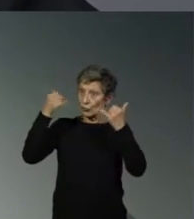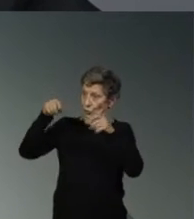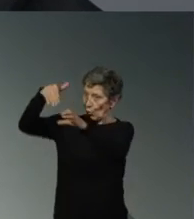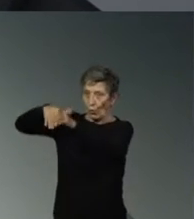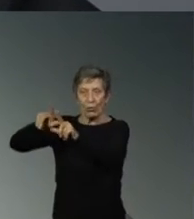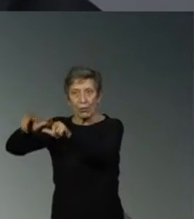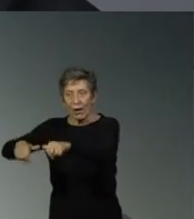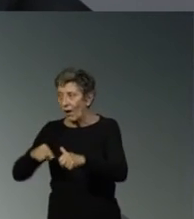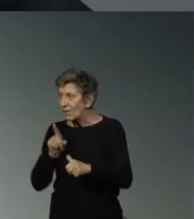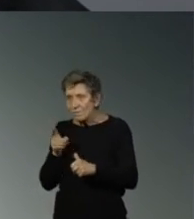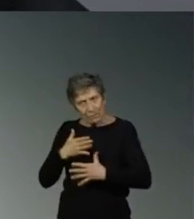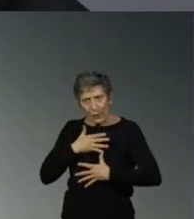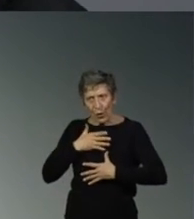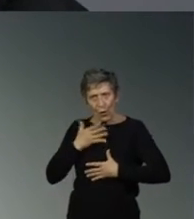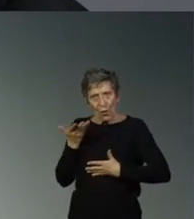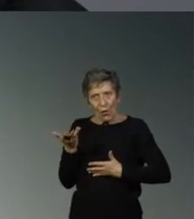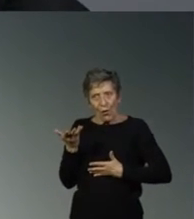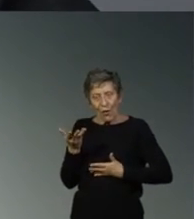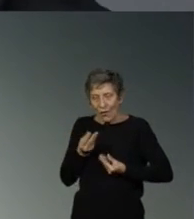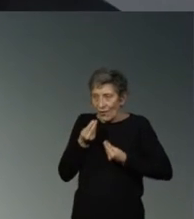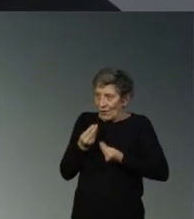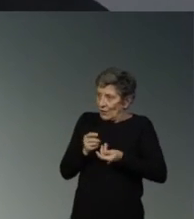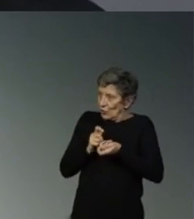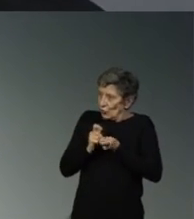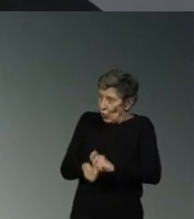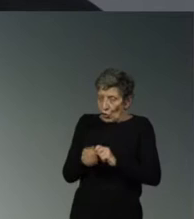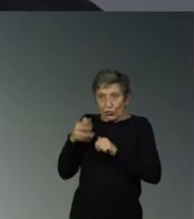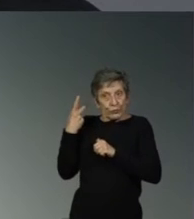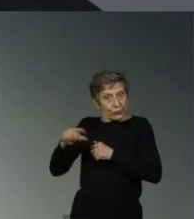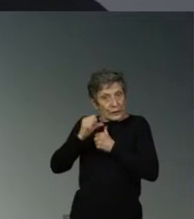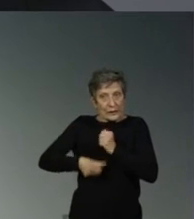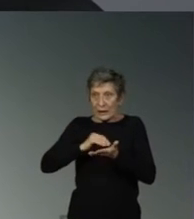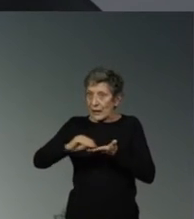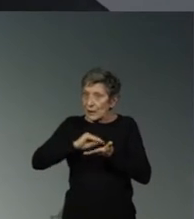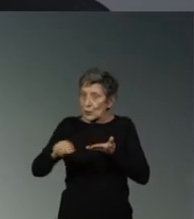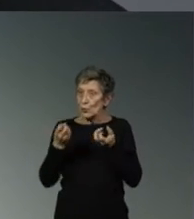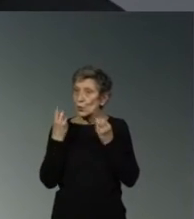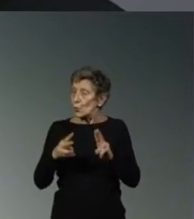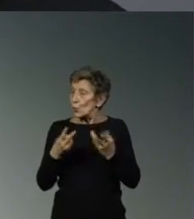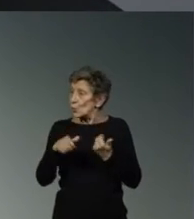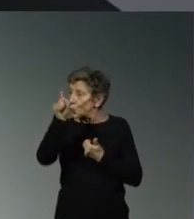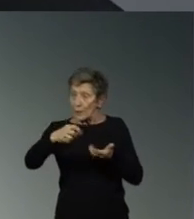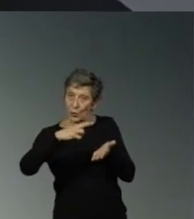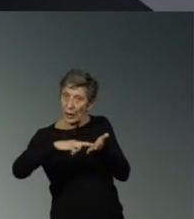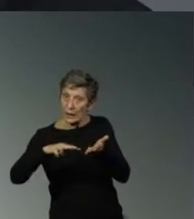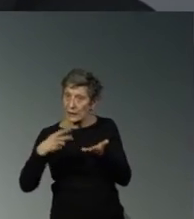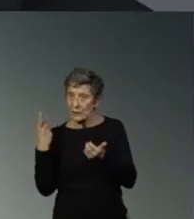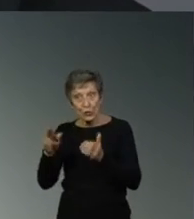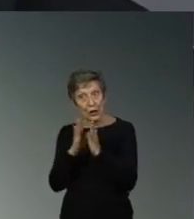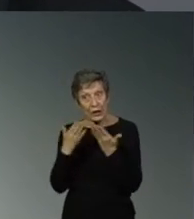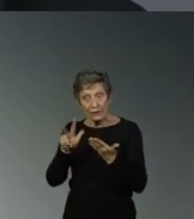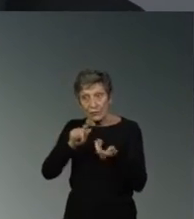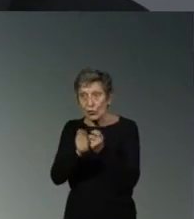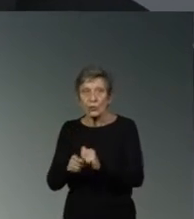peur que ça puisse changer la façon soit dont vous écrivez, soit dont on vous lit ? Non, mais ça va